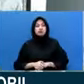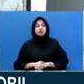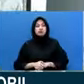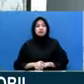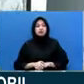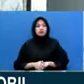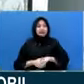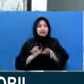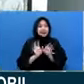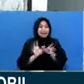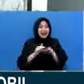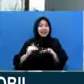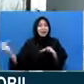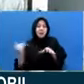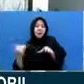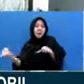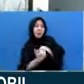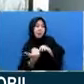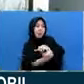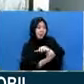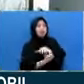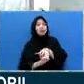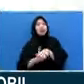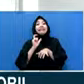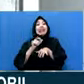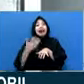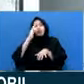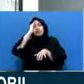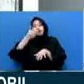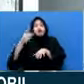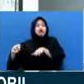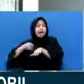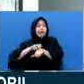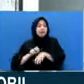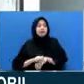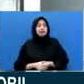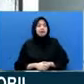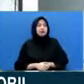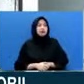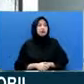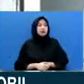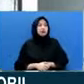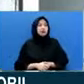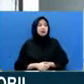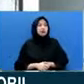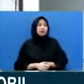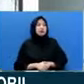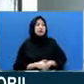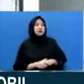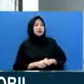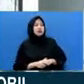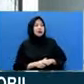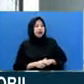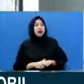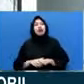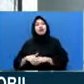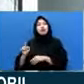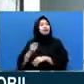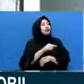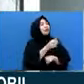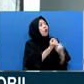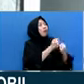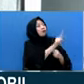ee untuk menuju tempat upacara Pak E 25 juta per hari untuk apa gitu Oh iya itu kan lokal pasar lokal itu